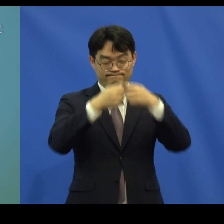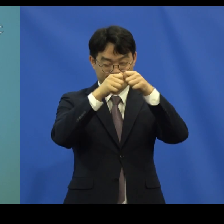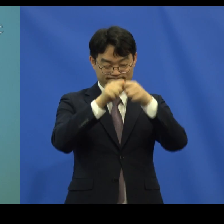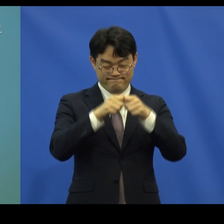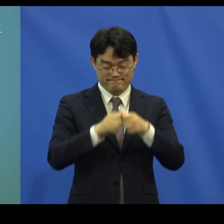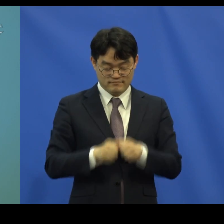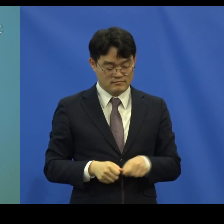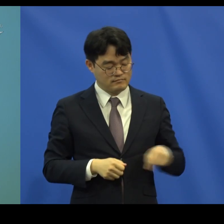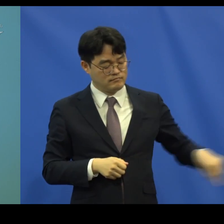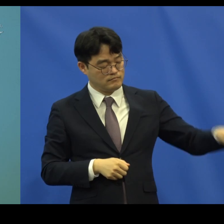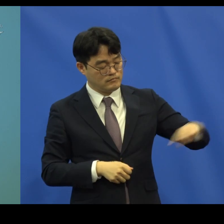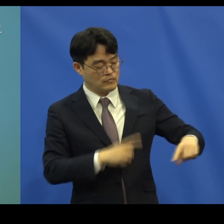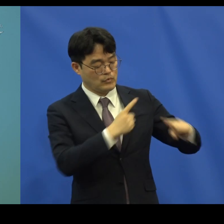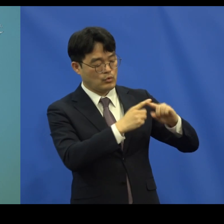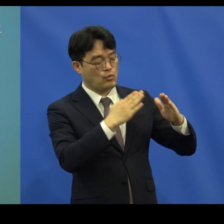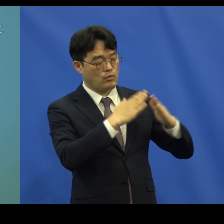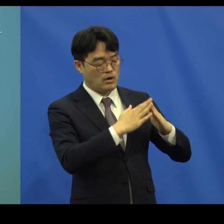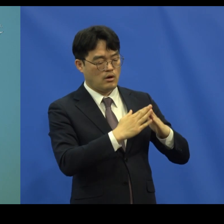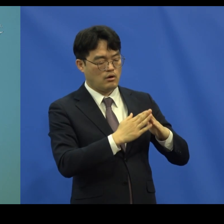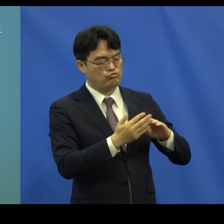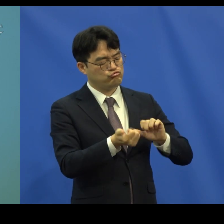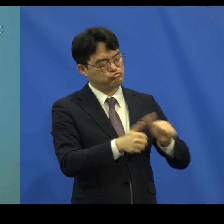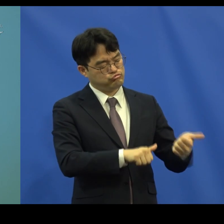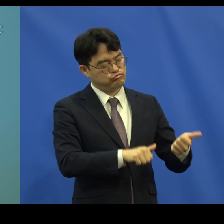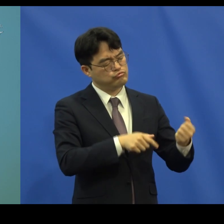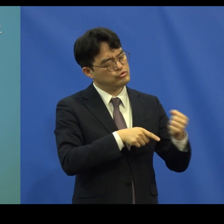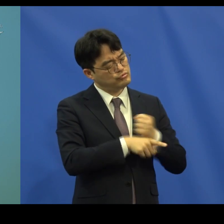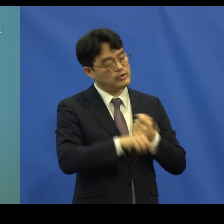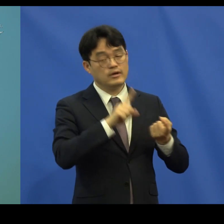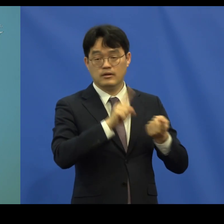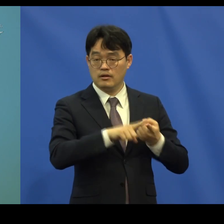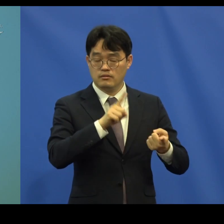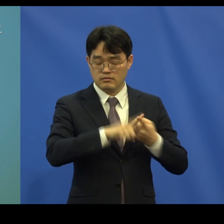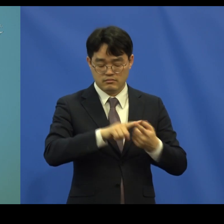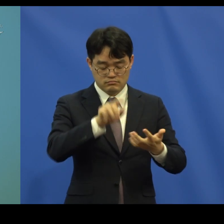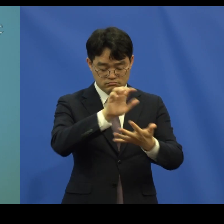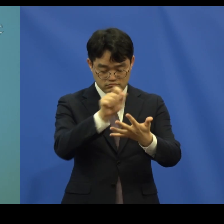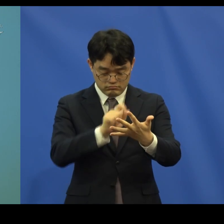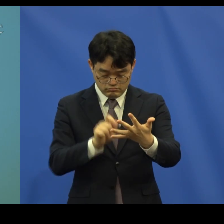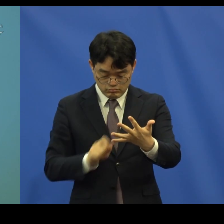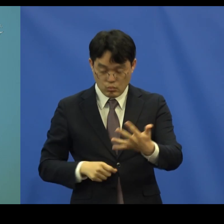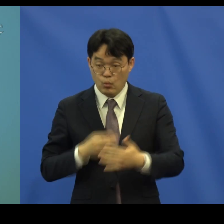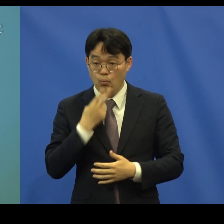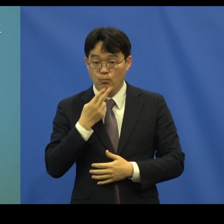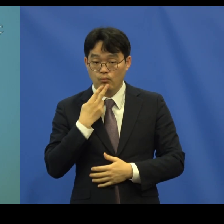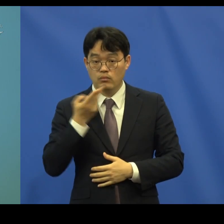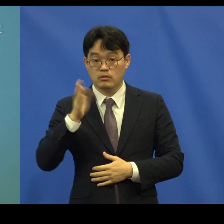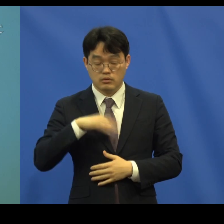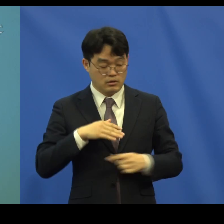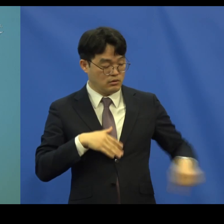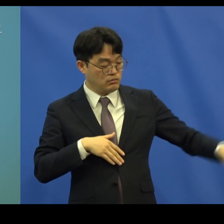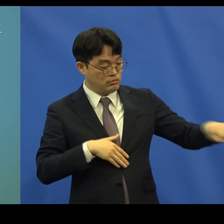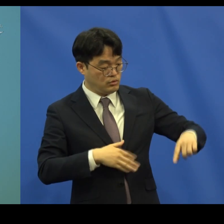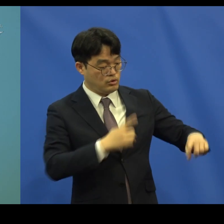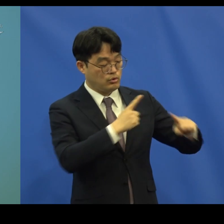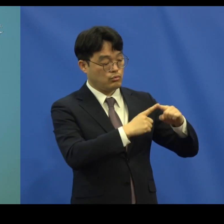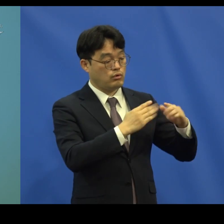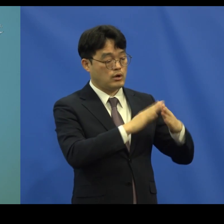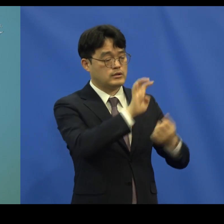죽은 자인지에 대해서는 알 길이 없습니다. 근데 분명한 것은 4대 교회가 생각보다 빨리 문을 닫았다는